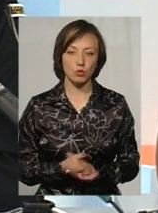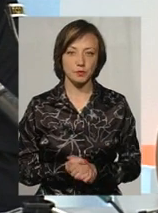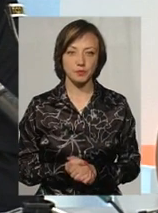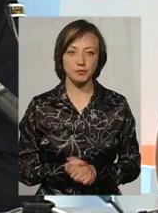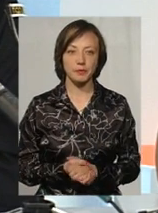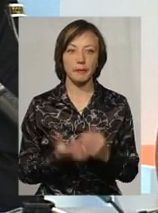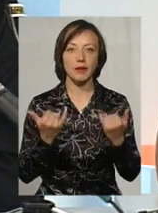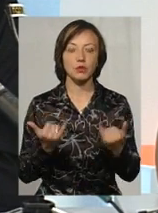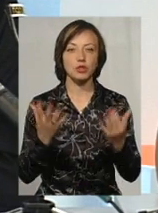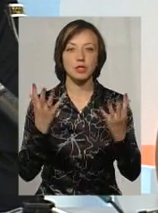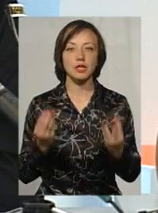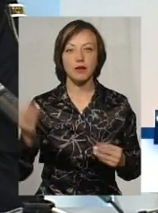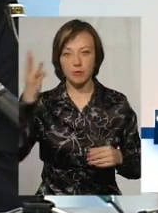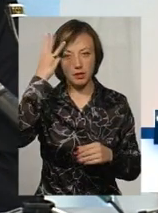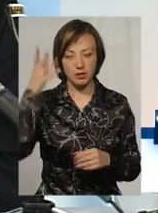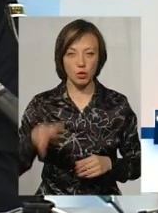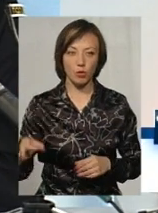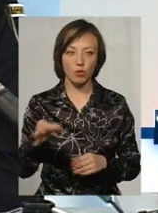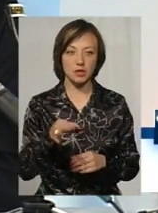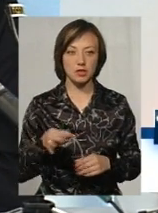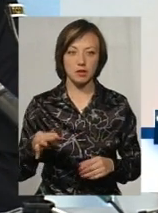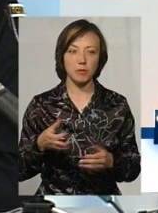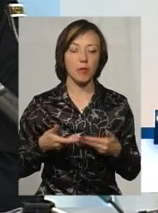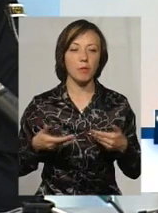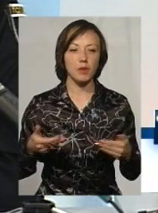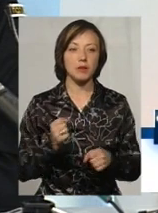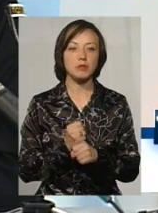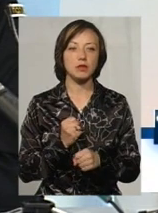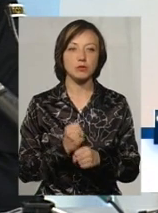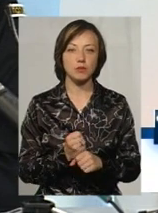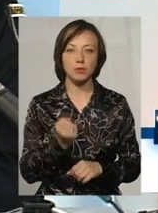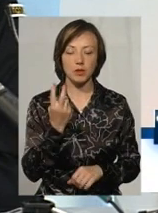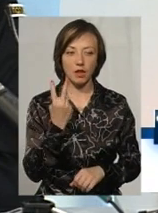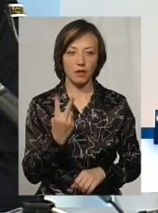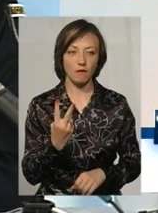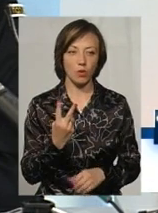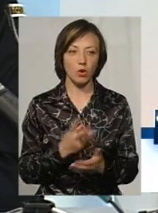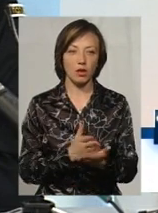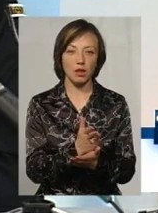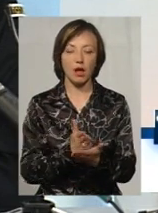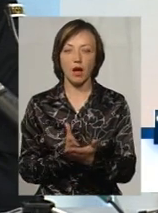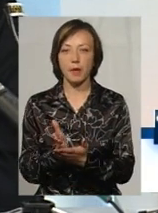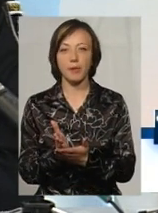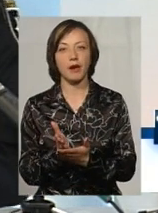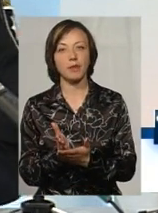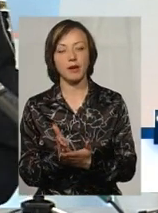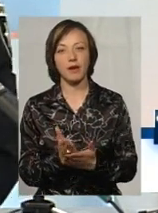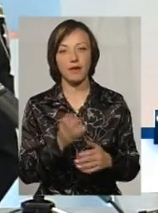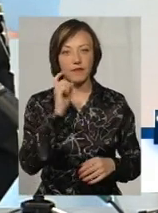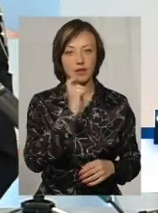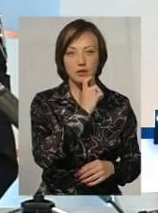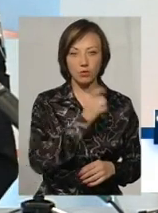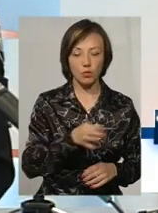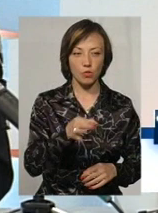На сьогоднішній день в Хмельницькій області ми працюємо на двох напрямках. Це від Вінницької